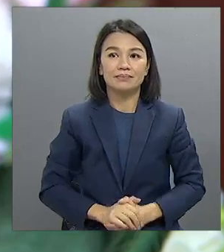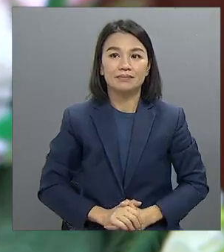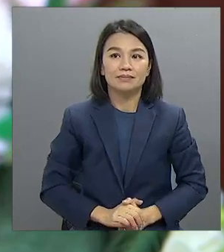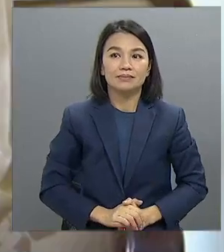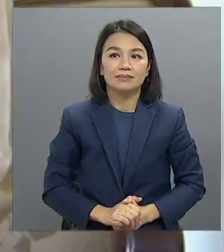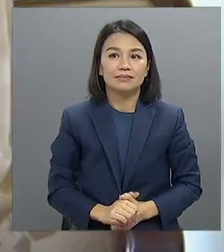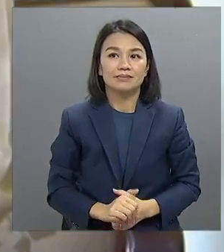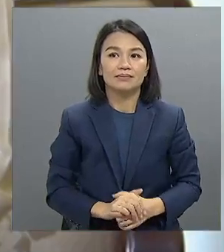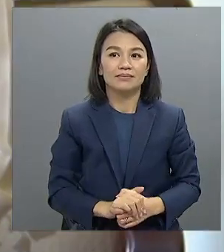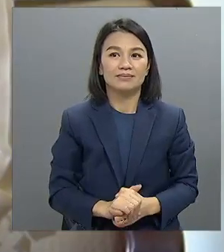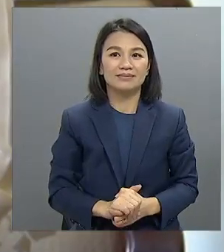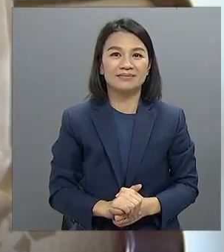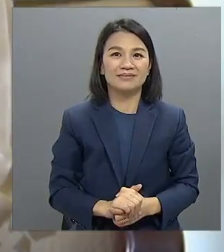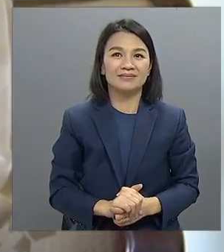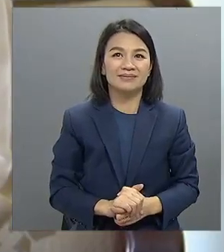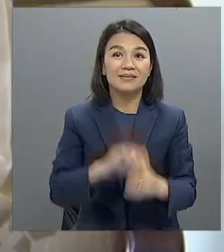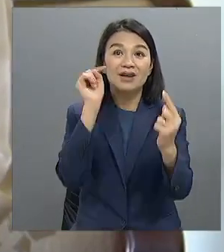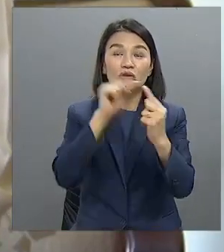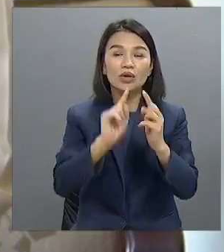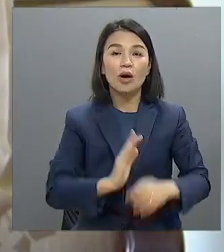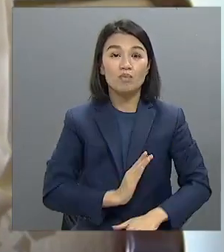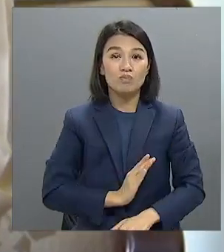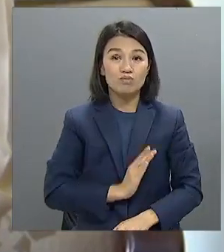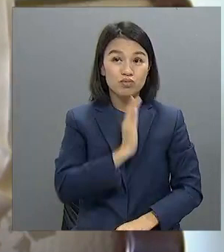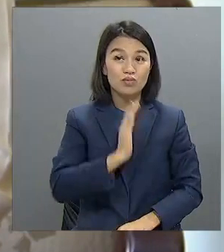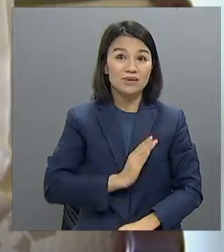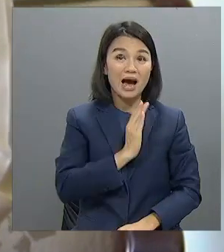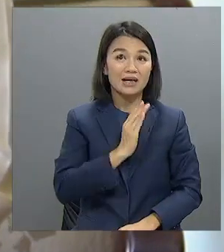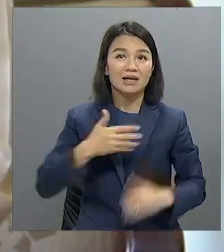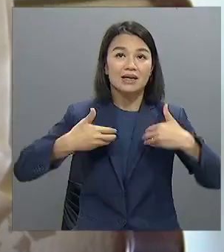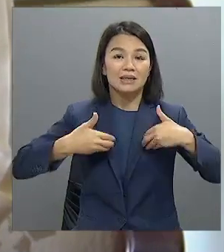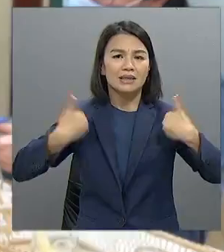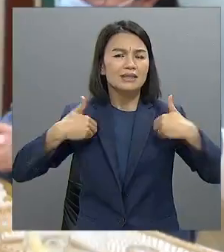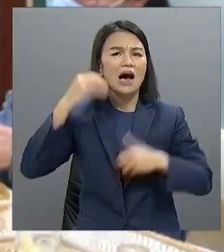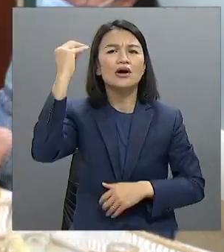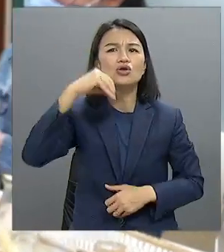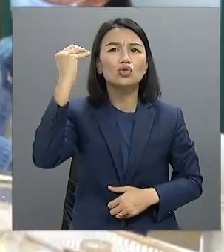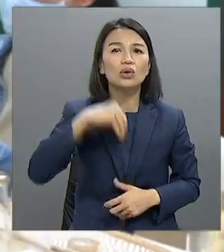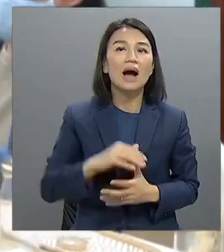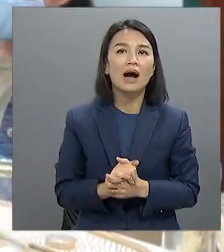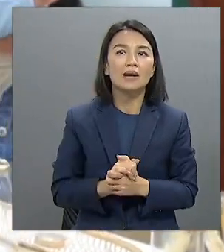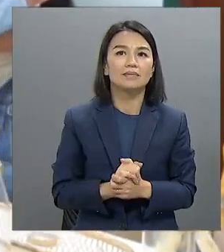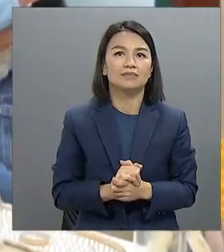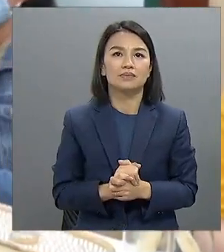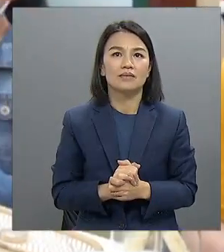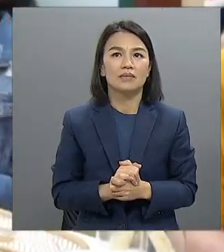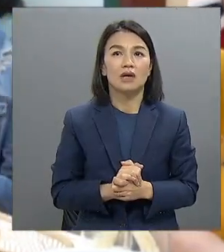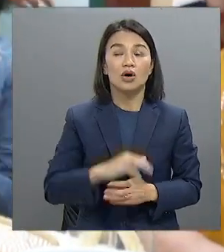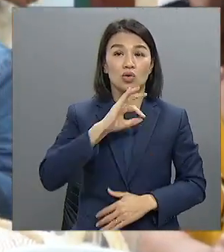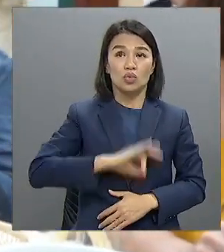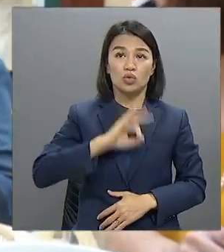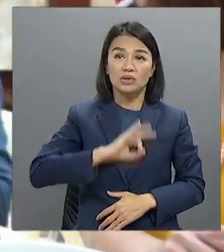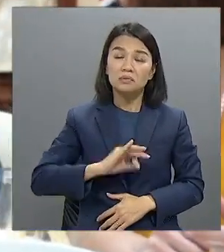รู้สึกภาคภูมิใจรู้สึกดีใจทุกครั้งที่ได้แบบมาเนี่ยมีความภาคภูมิใจว่าเรามาในแ